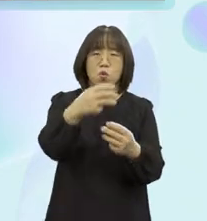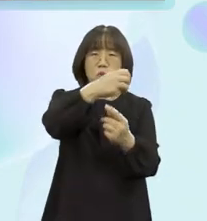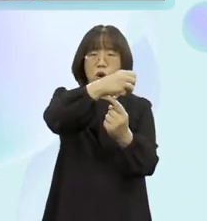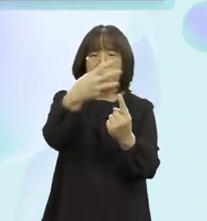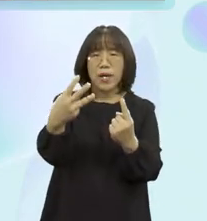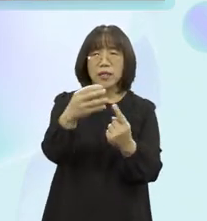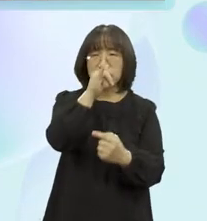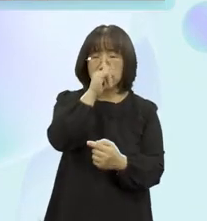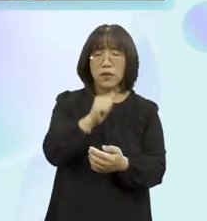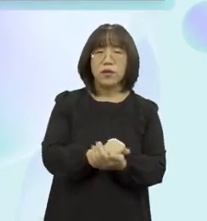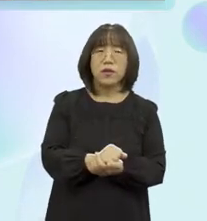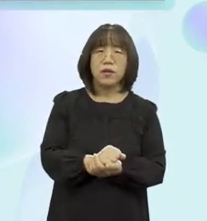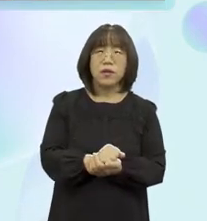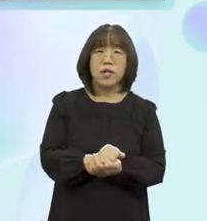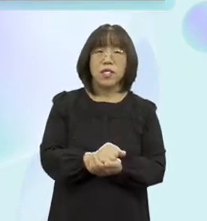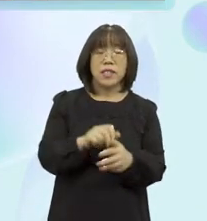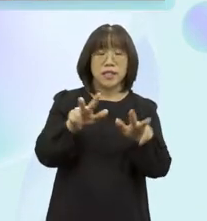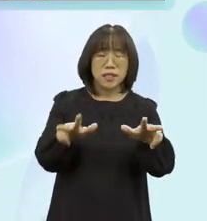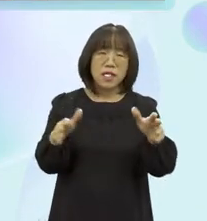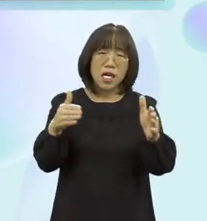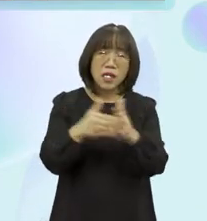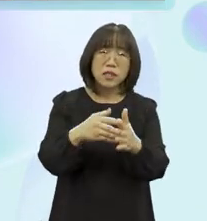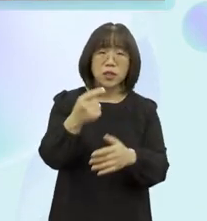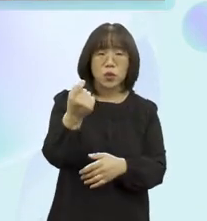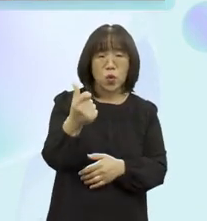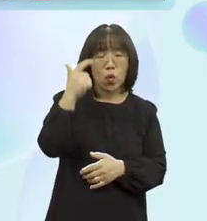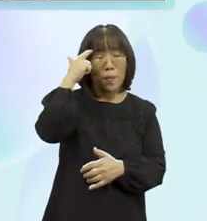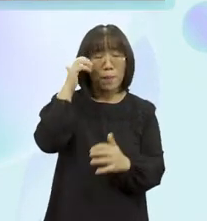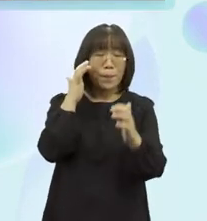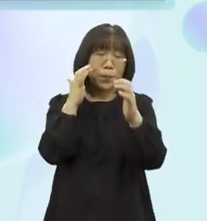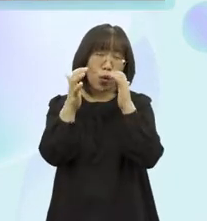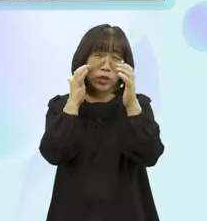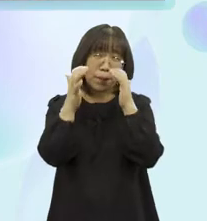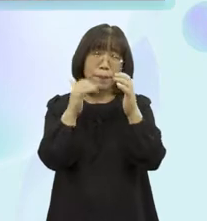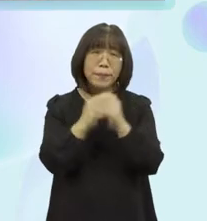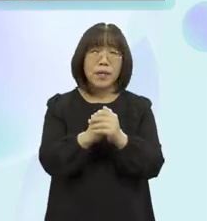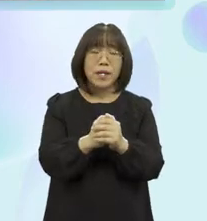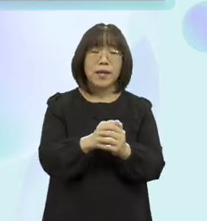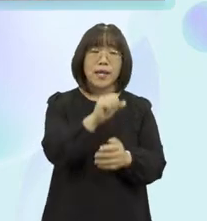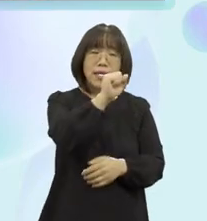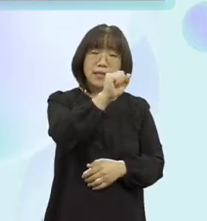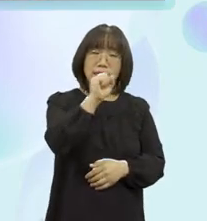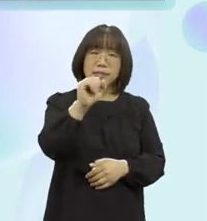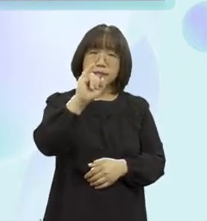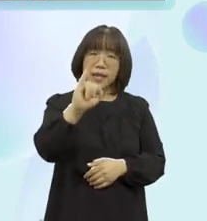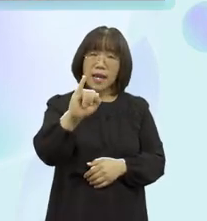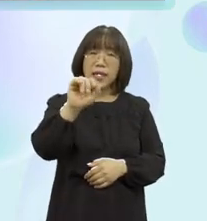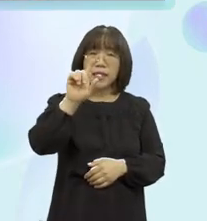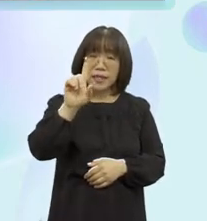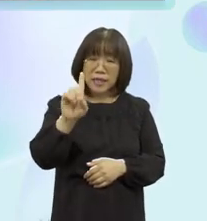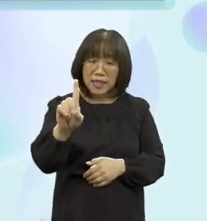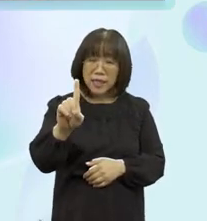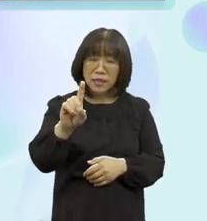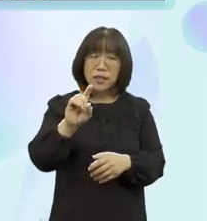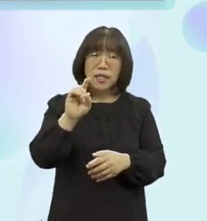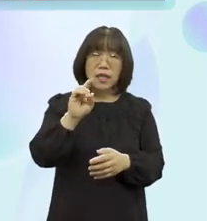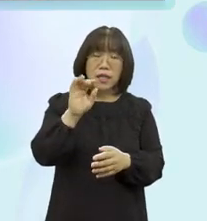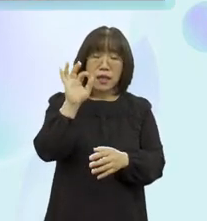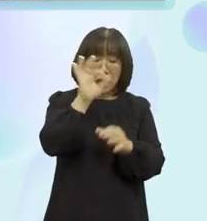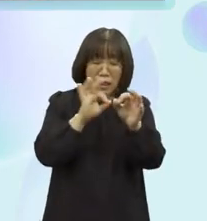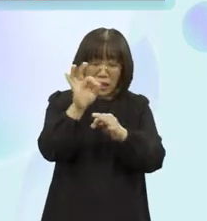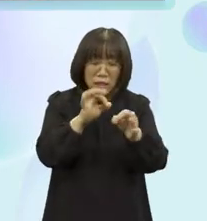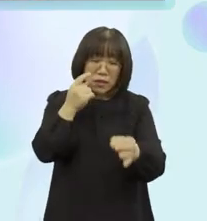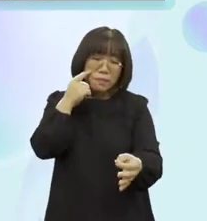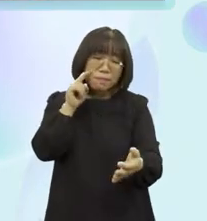있는데요 지금까지 이용 장소나 위치에 따라 서로 다른 와이파이 식별자 이른바 ssid 를 일일이